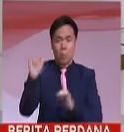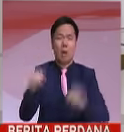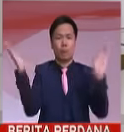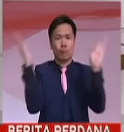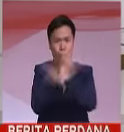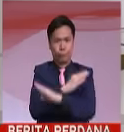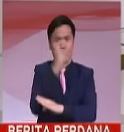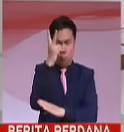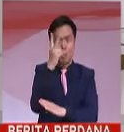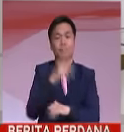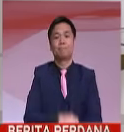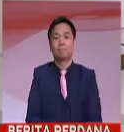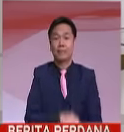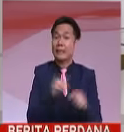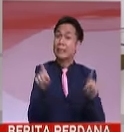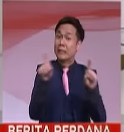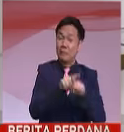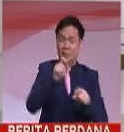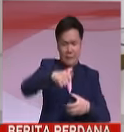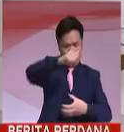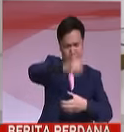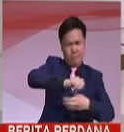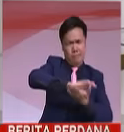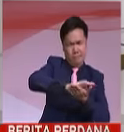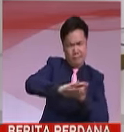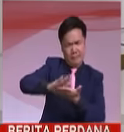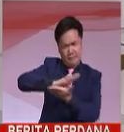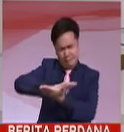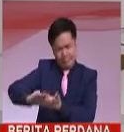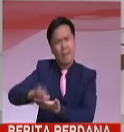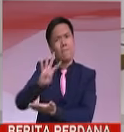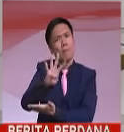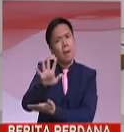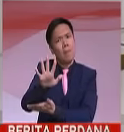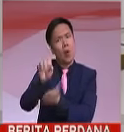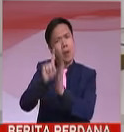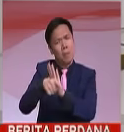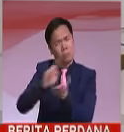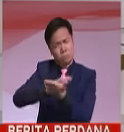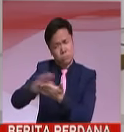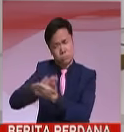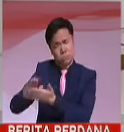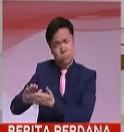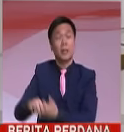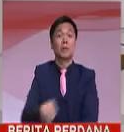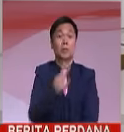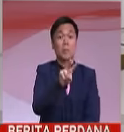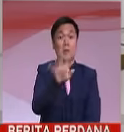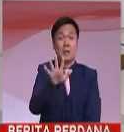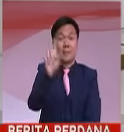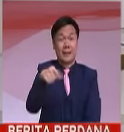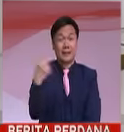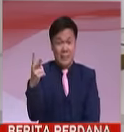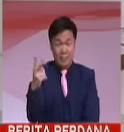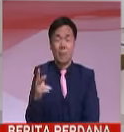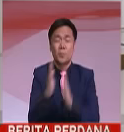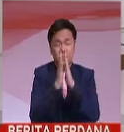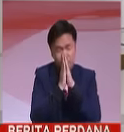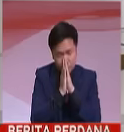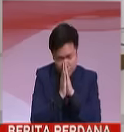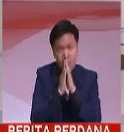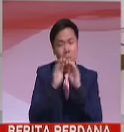sesi diselangi dengan operasi sanitasi selama 45 menit menikah leverdet 25-12-2013